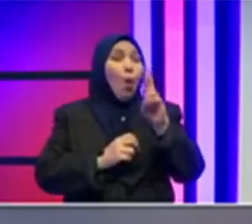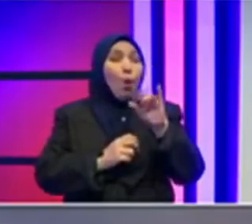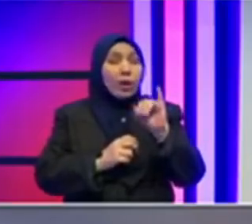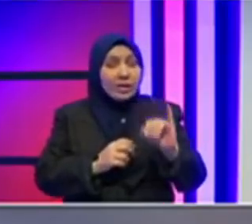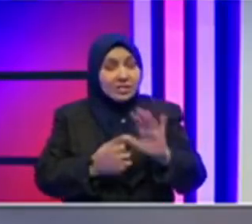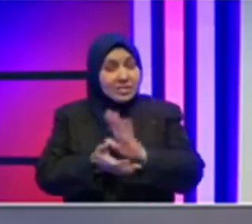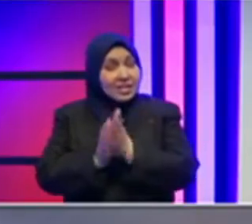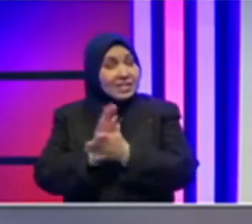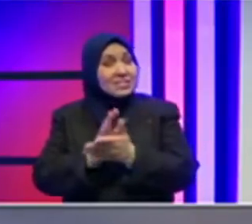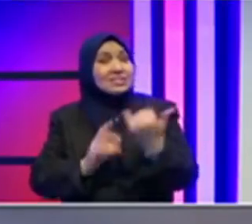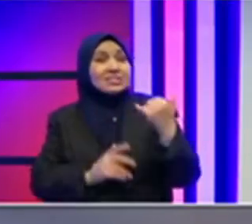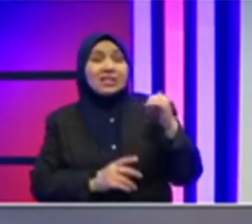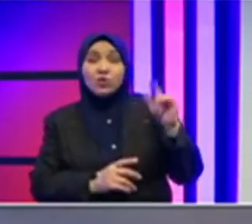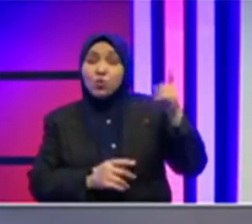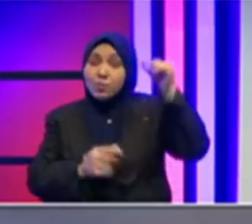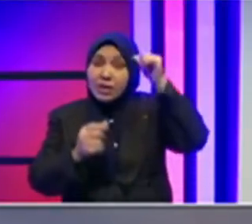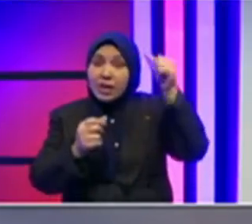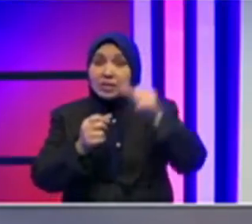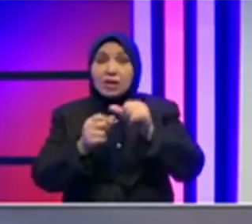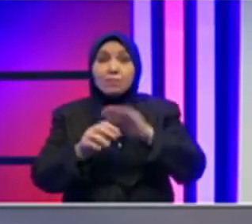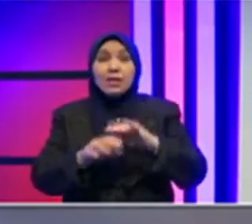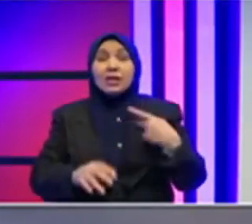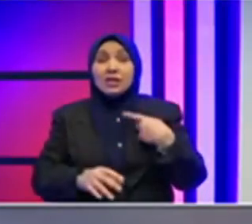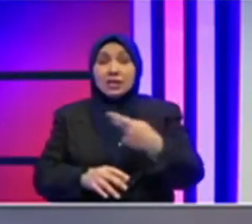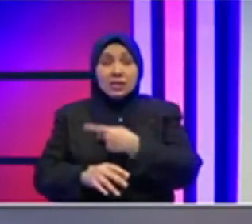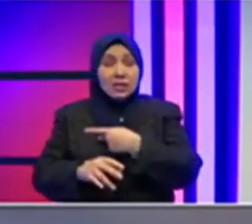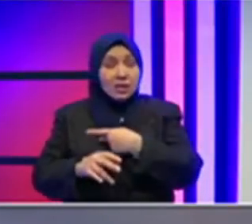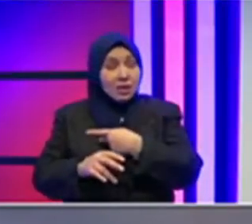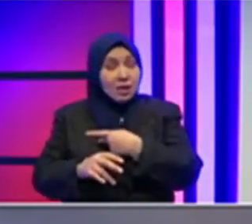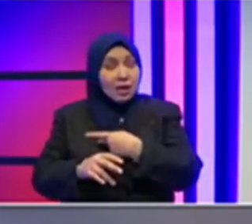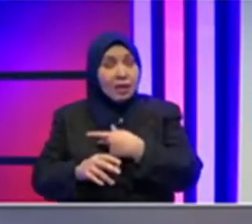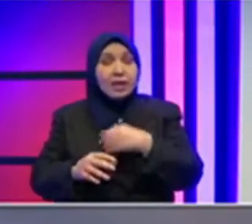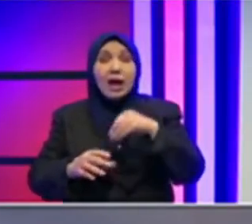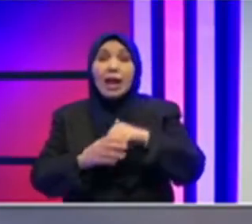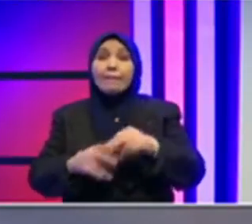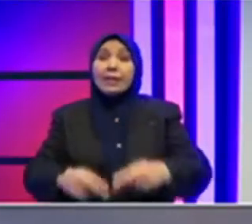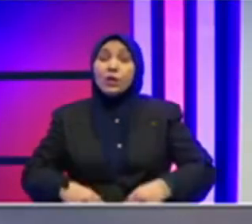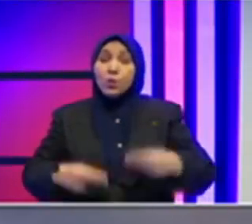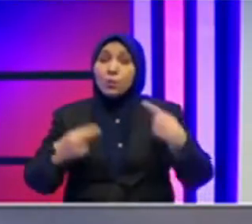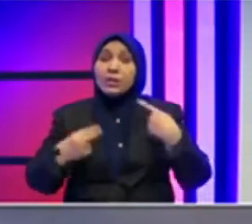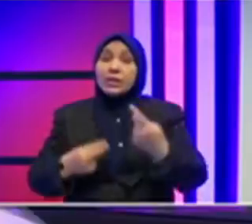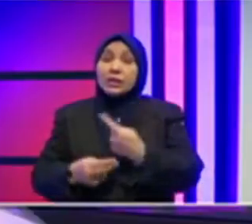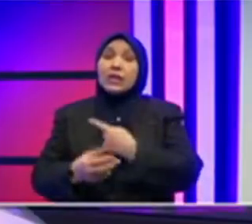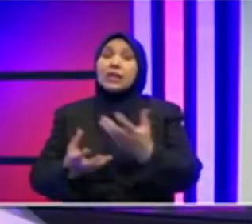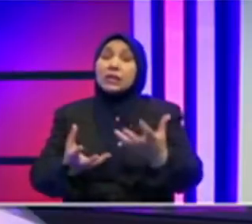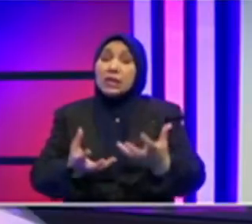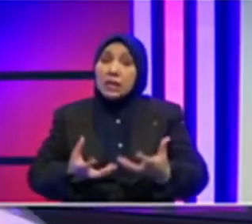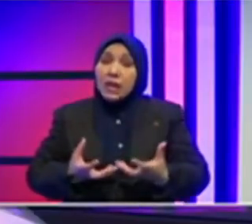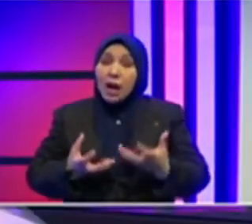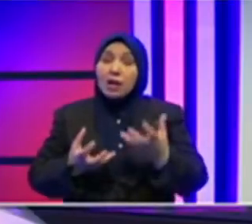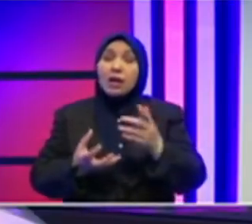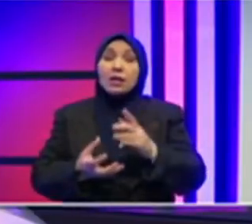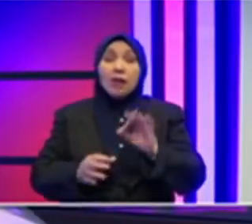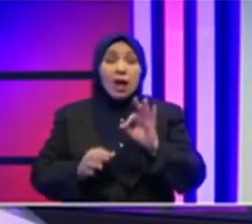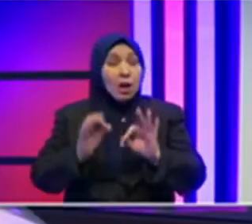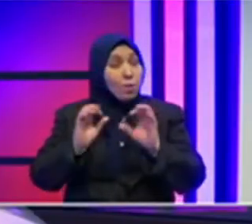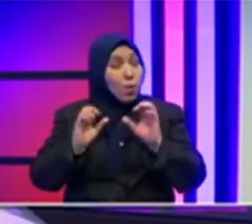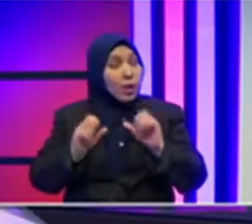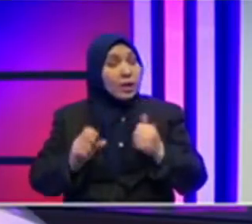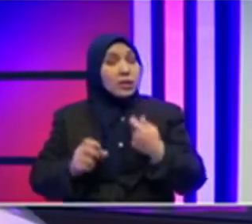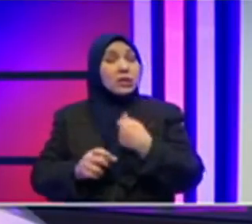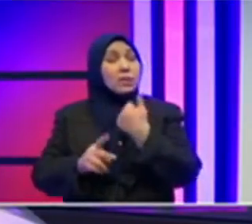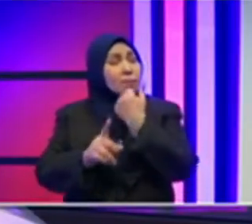Sebagai satu peringatan kepada kita, Ustaz, ya, tentang bahawa dalam hidup kita ini kita nakkan, kalau boleh, kita betul-betul,